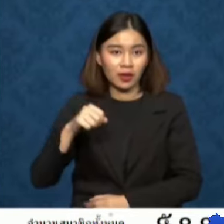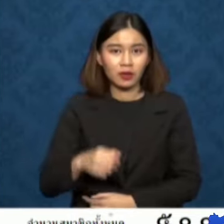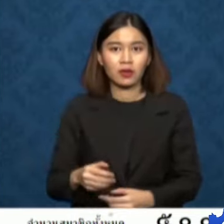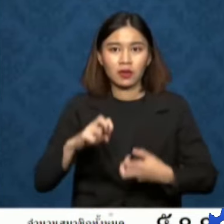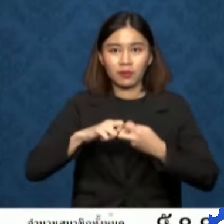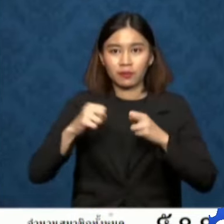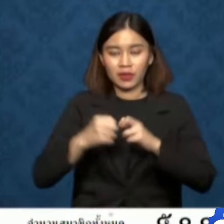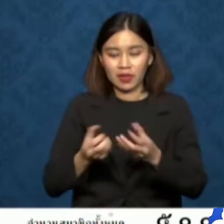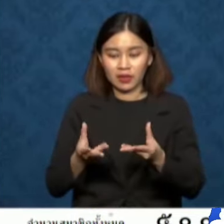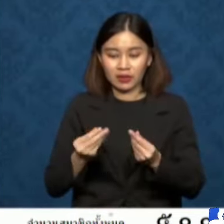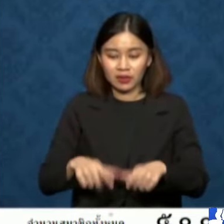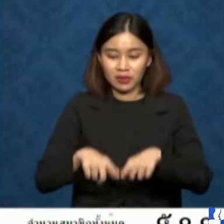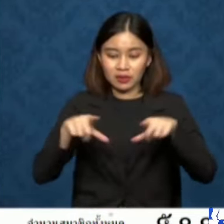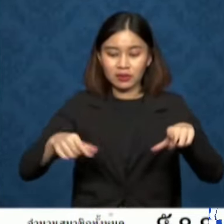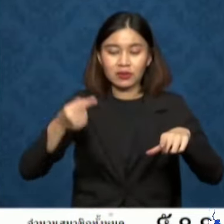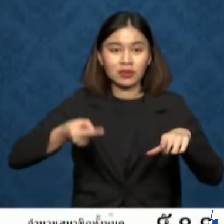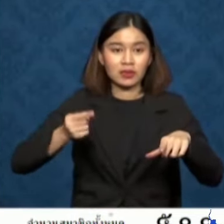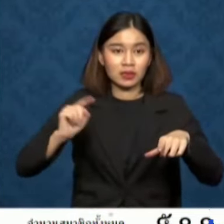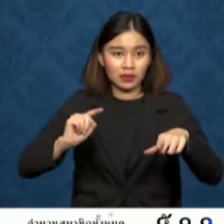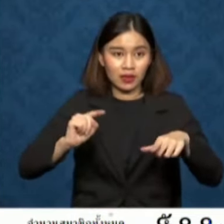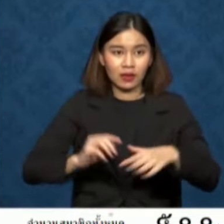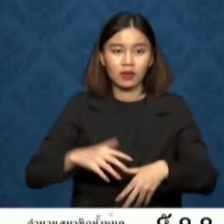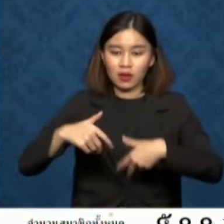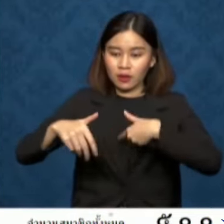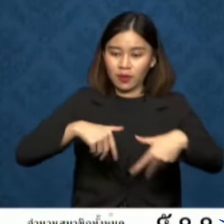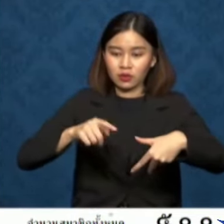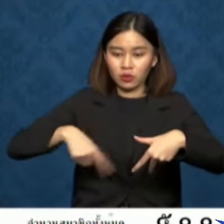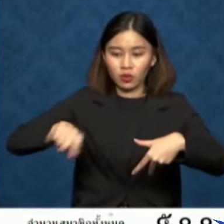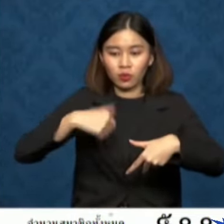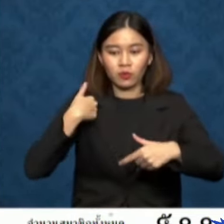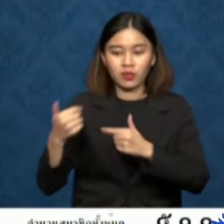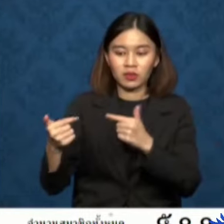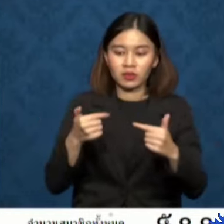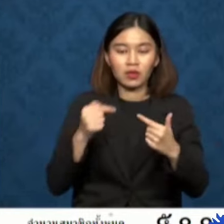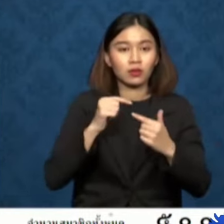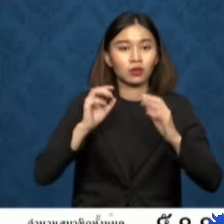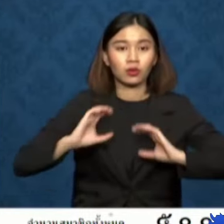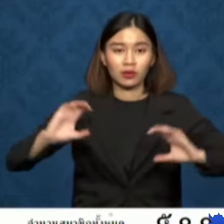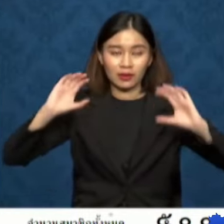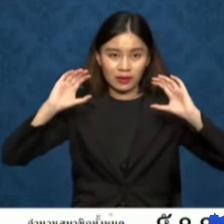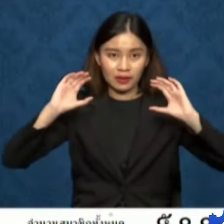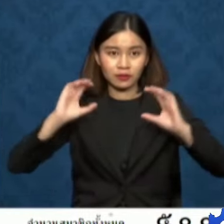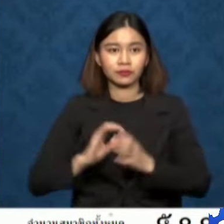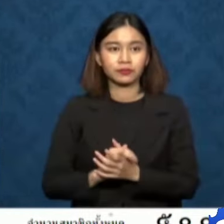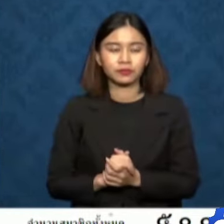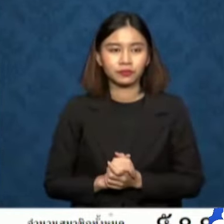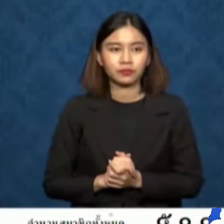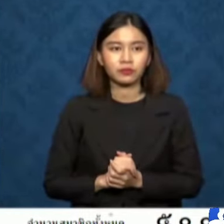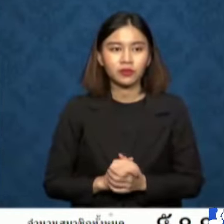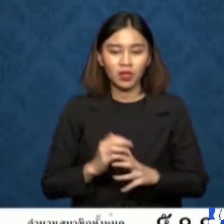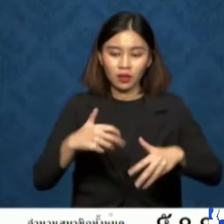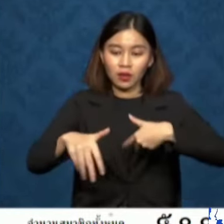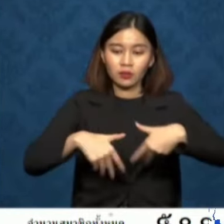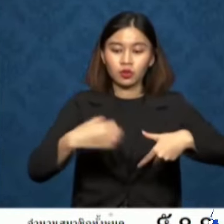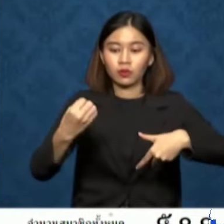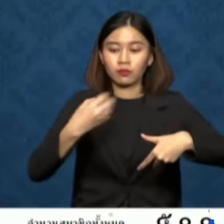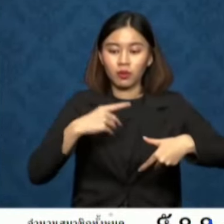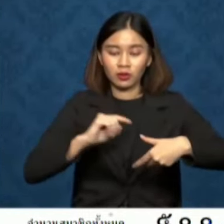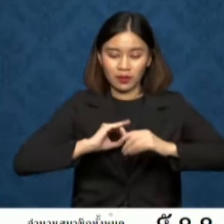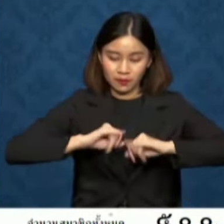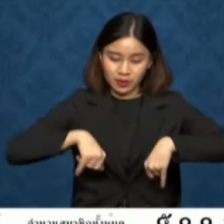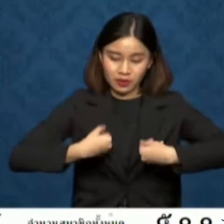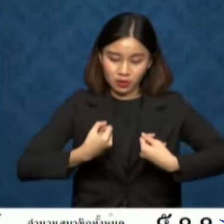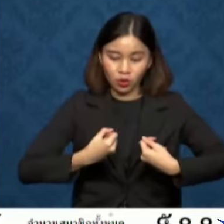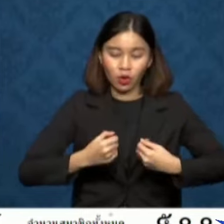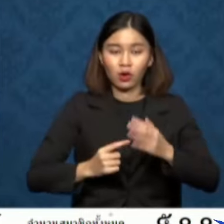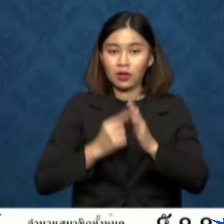ดินทำกินปัญหาที่แท้จริงคืออะไรครับคือประชาชนเมีข้อพิพาทกับรัฐครับท่านโดยประชาชนยืนยันว่าตนได้ครอบครองที่